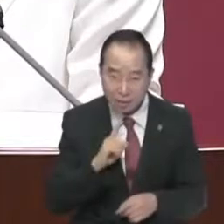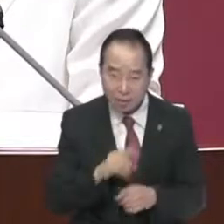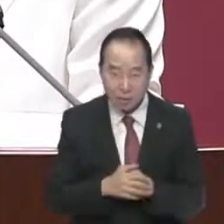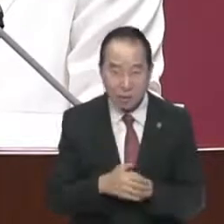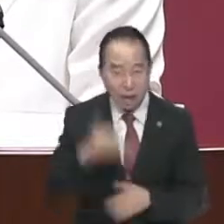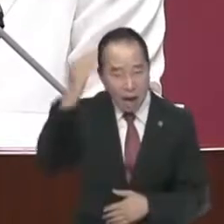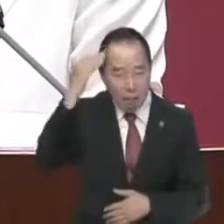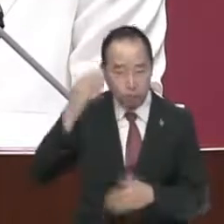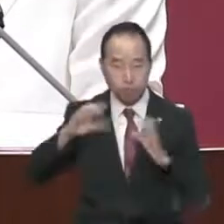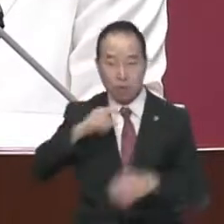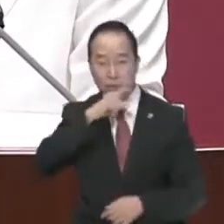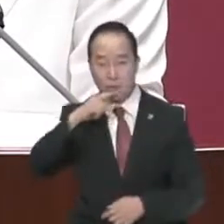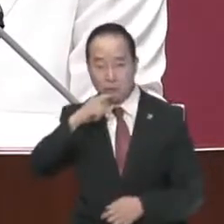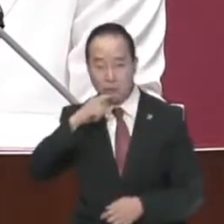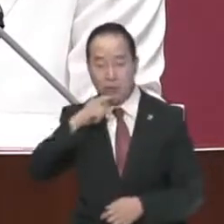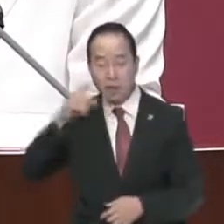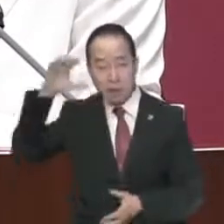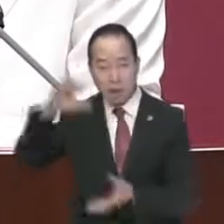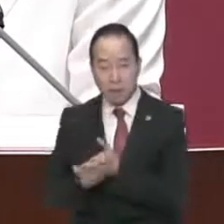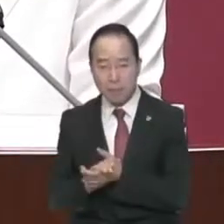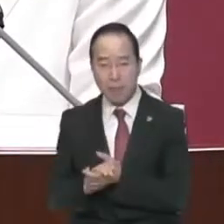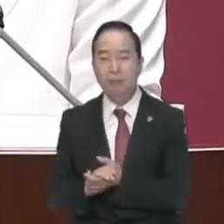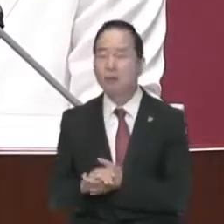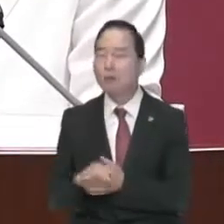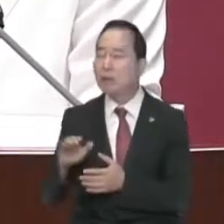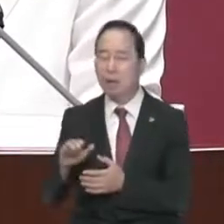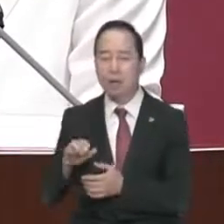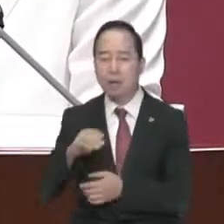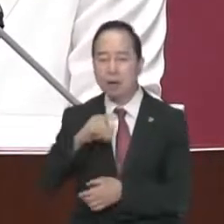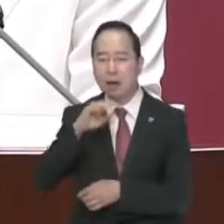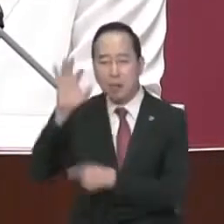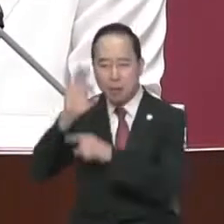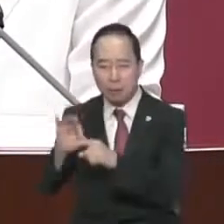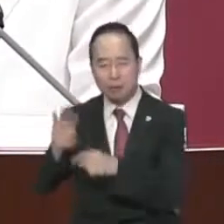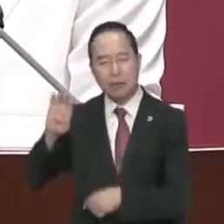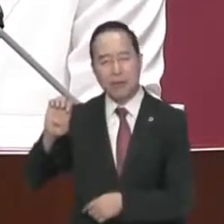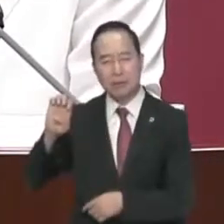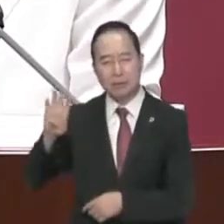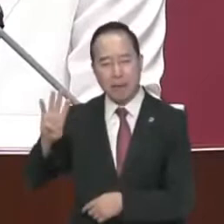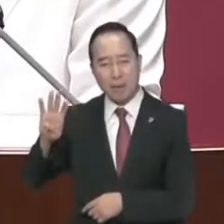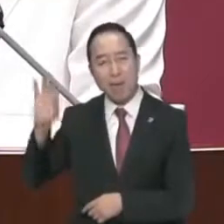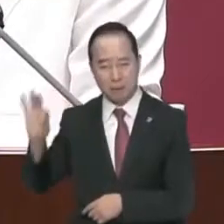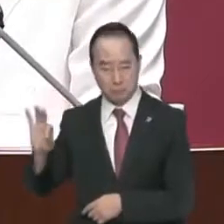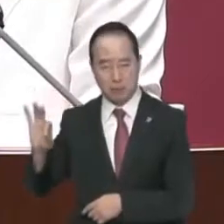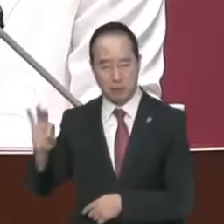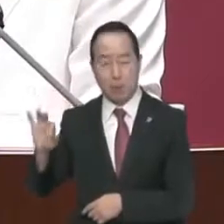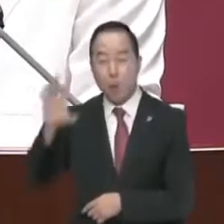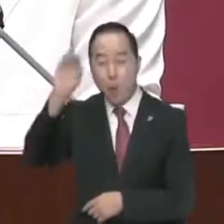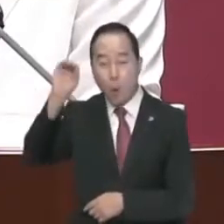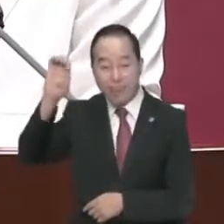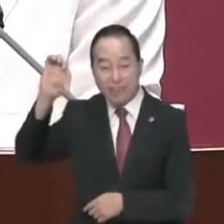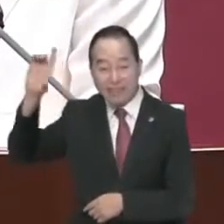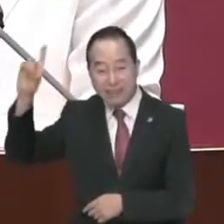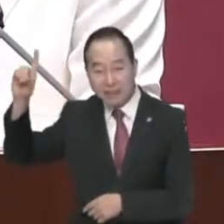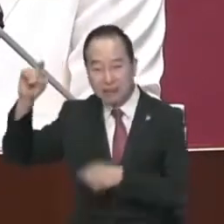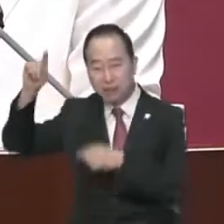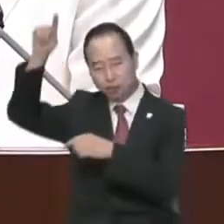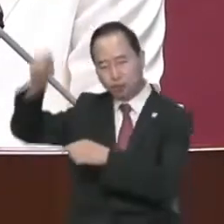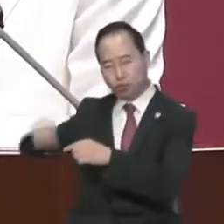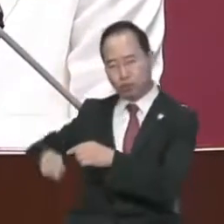우리나라 국가부채는 3차 추경까지 포함해서 GDP 대비 43.5%, OECD 평균의 한 3분의 1 정도 되는 수준입니다. 근데 정부가